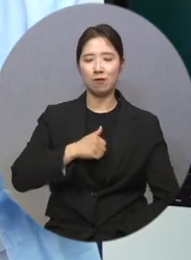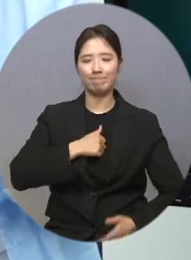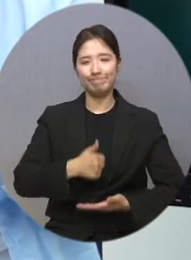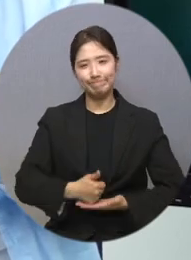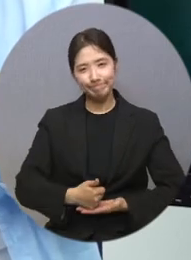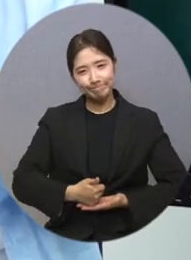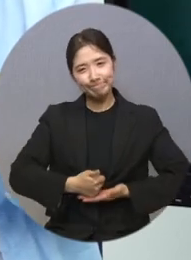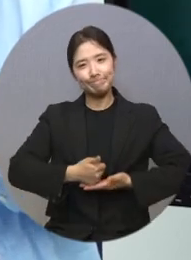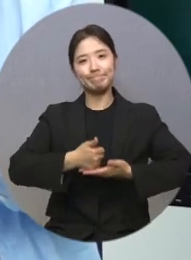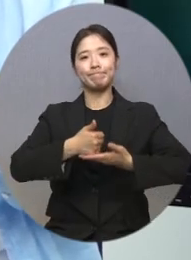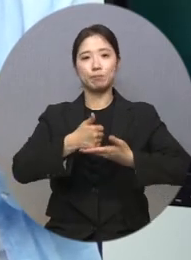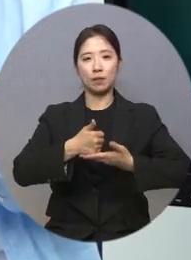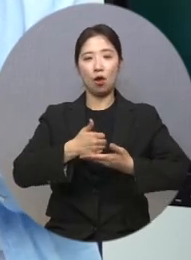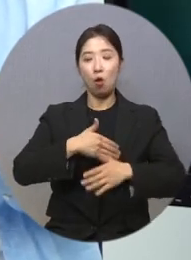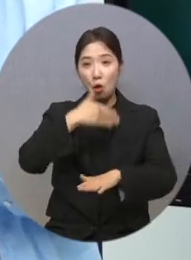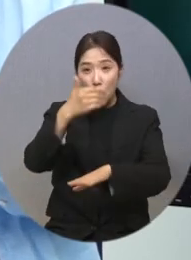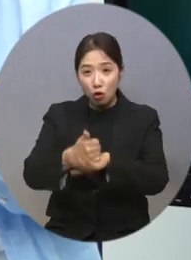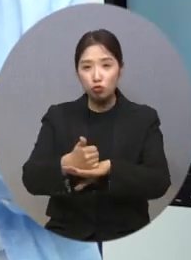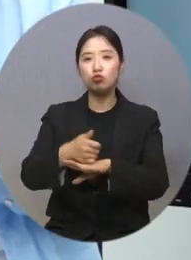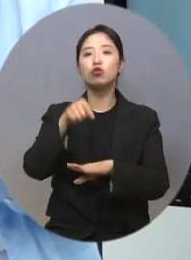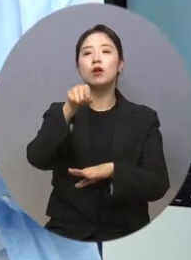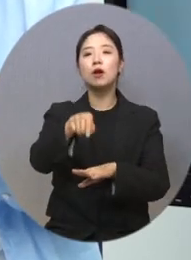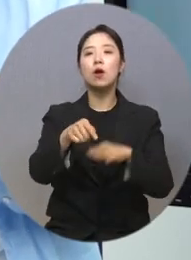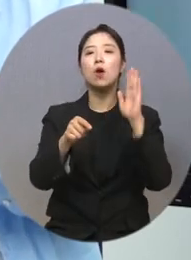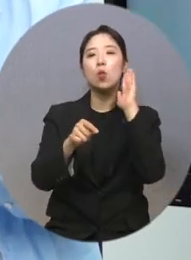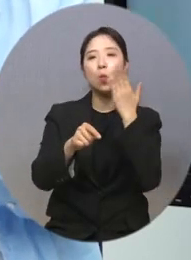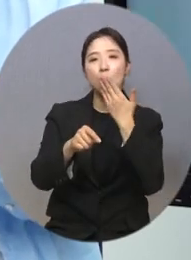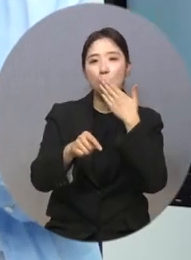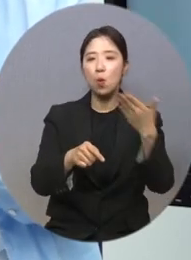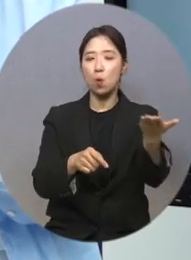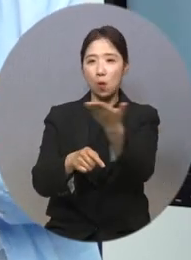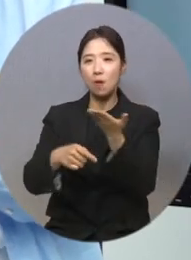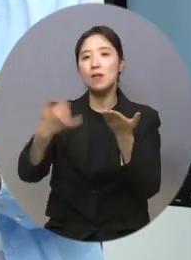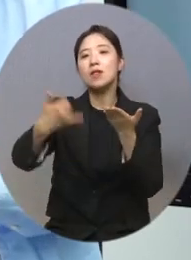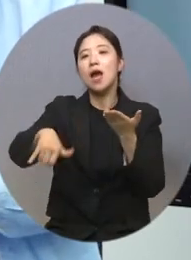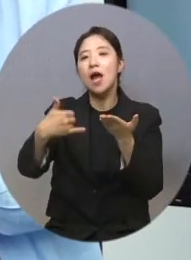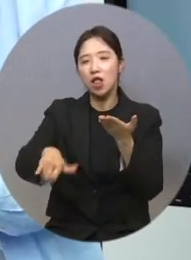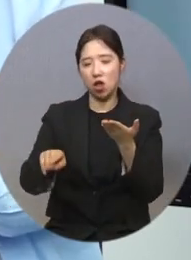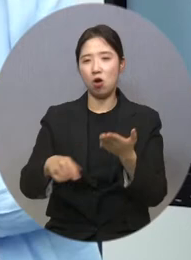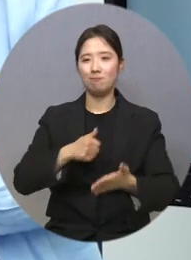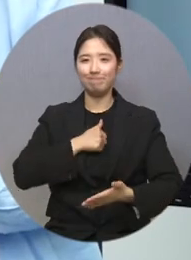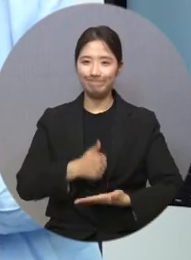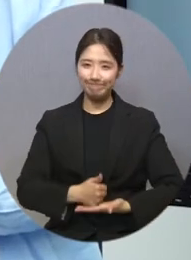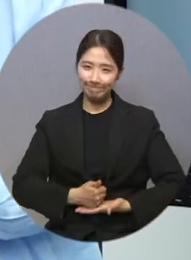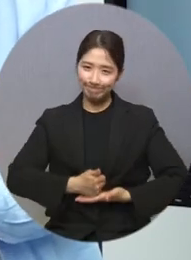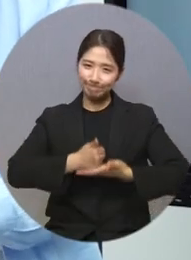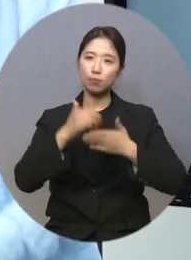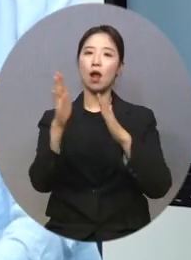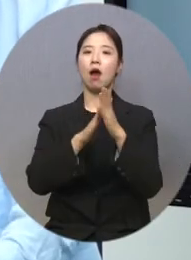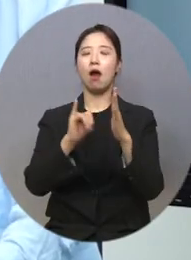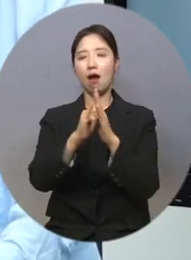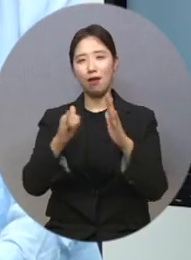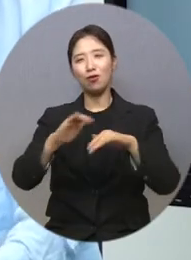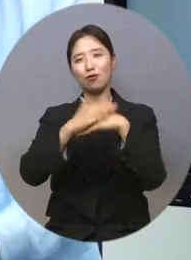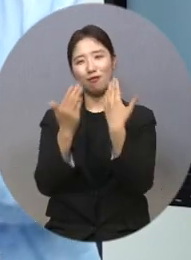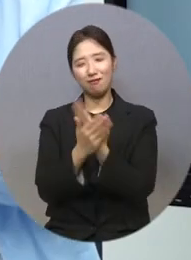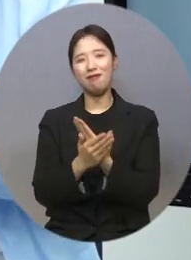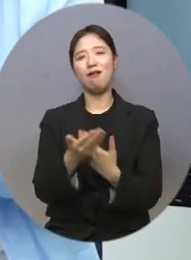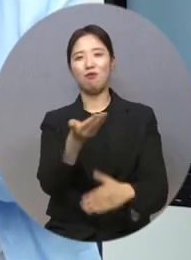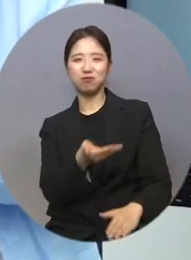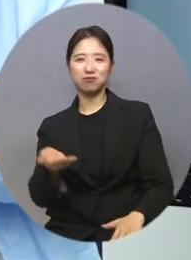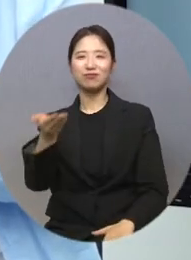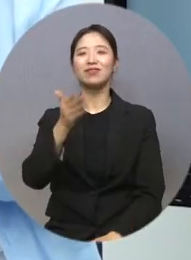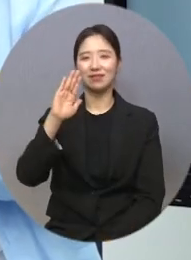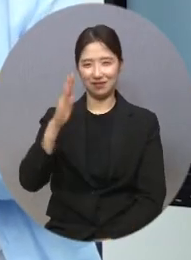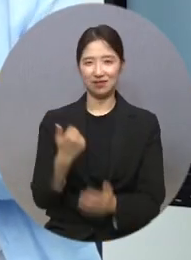그 선생님들의 자녀들, 그 코다들이 같이 자존감이 높아지고 그 가정이 같이 높아지는 것 같아요. 농인이 비장,